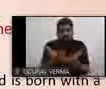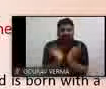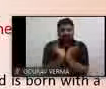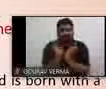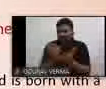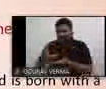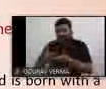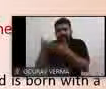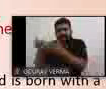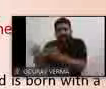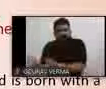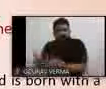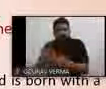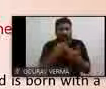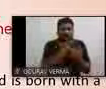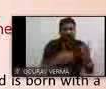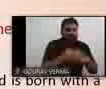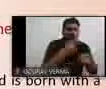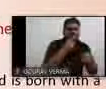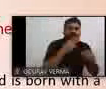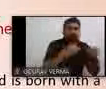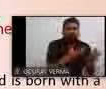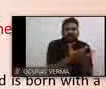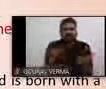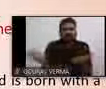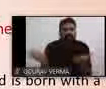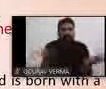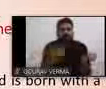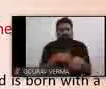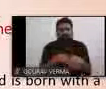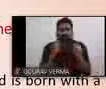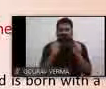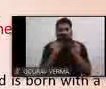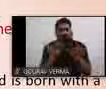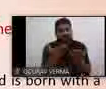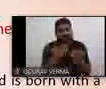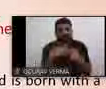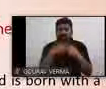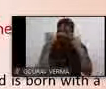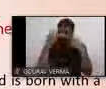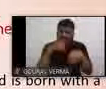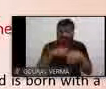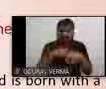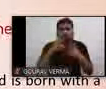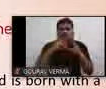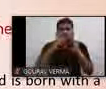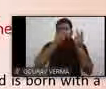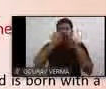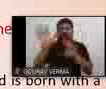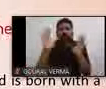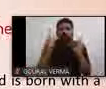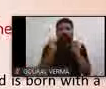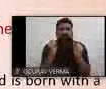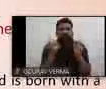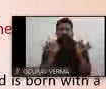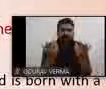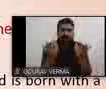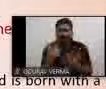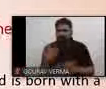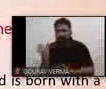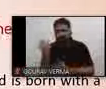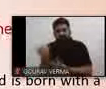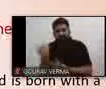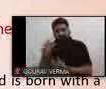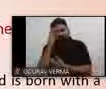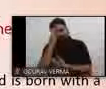सिखाएगी उसको, कहाँ उसके पास टाइम है. मेनी टाइम शी वुडंट इवन कम बैक टू होम. she would just make the child sleep there only